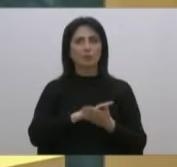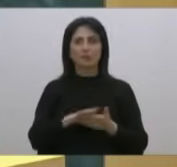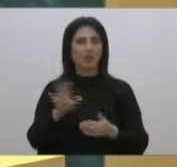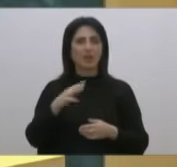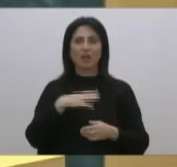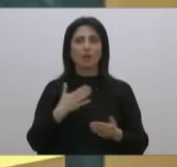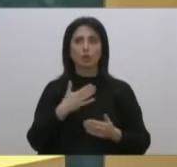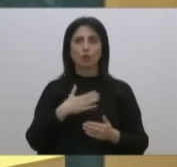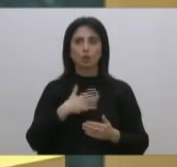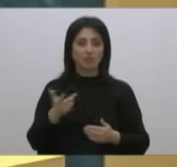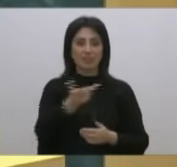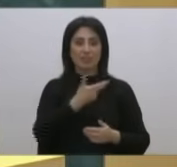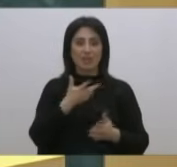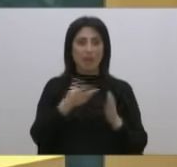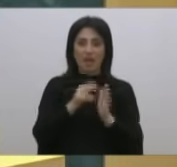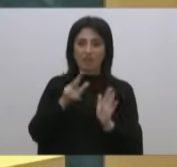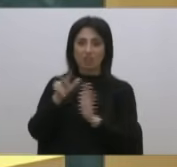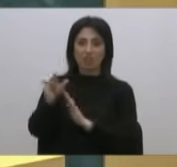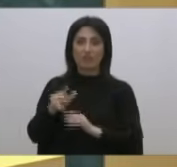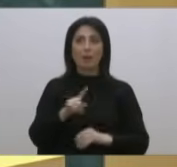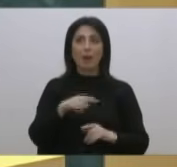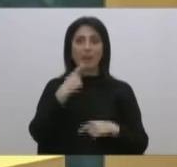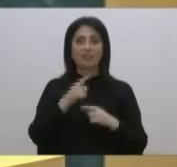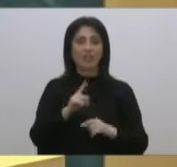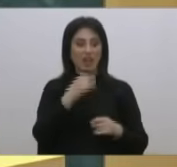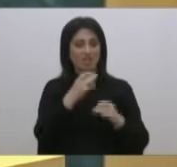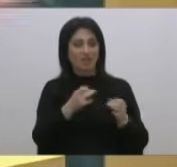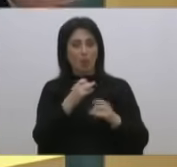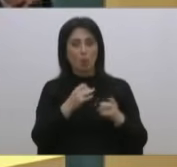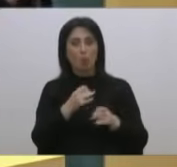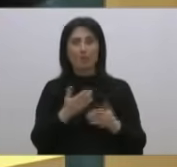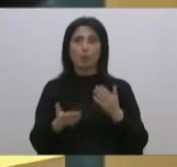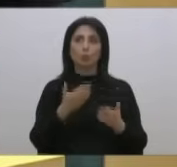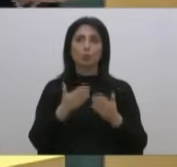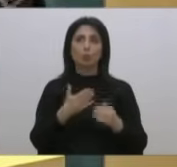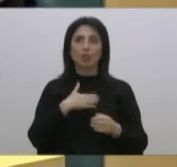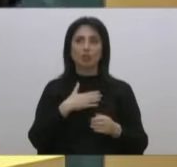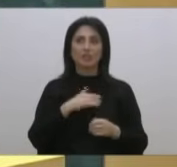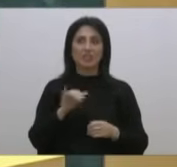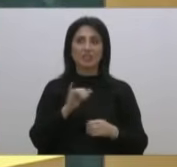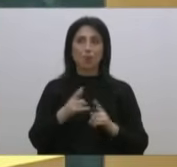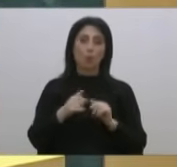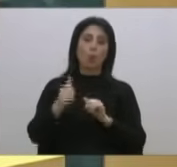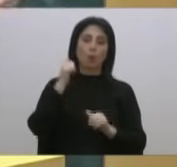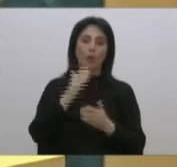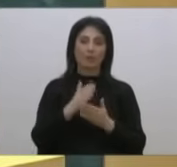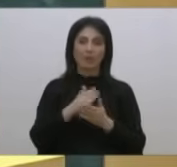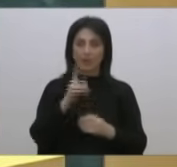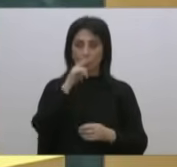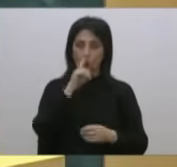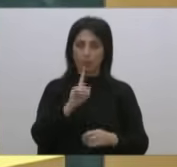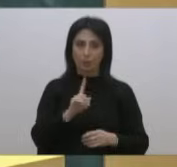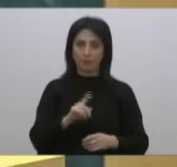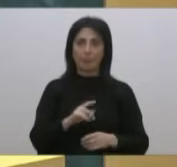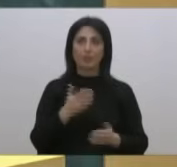და ყველა ქართველი, თუ ჩვენ სამივენი ერთად შევათ. მაგრამ იმის თქმა ახლა რასაც საუბრობენ, რომ თურმე ჩვენ რაღაცა უკანა ვართ,